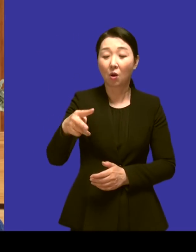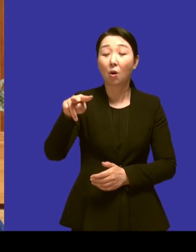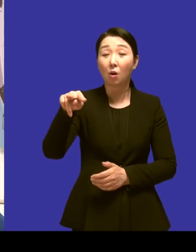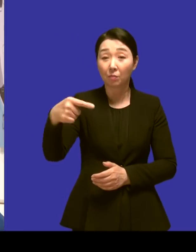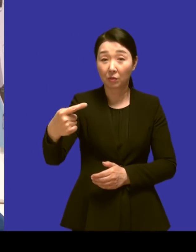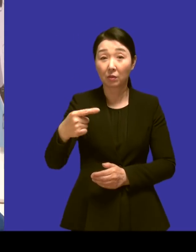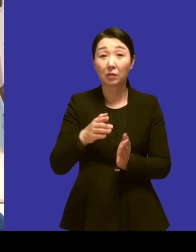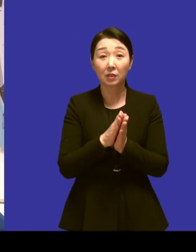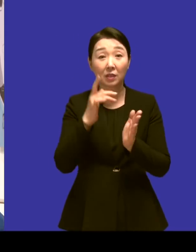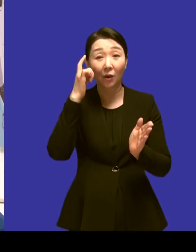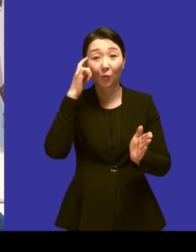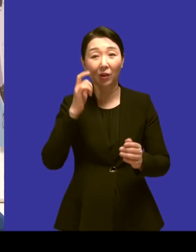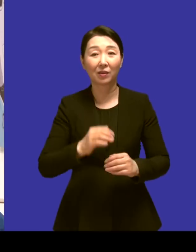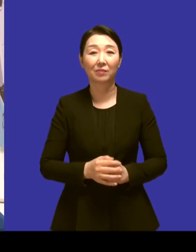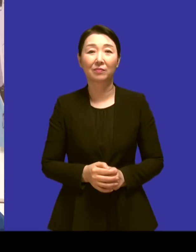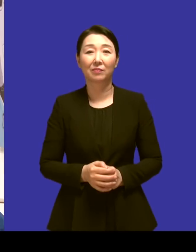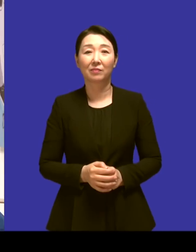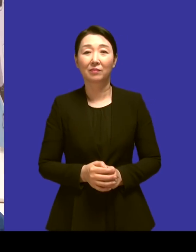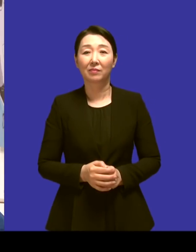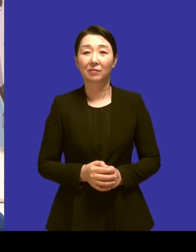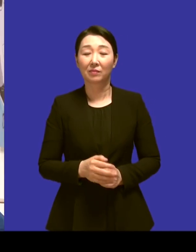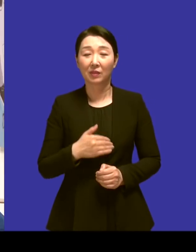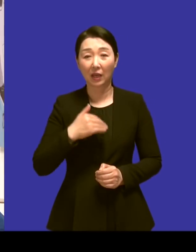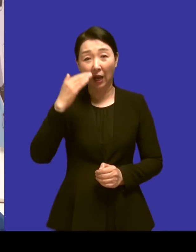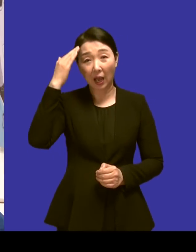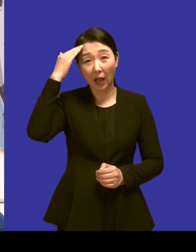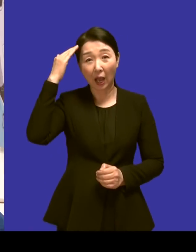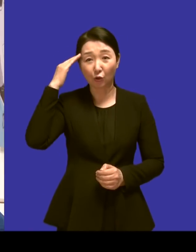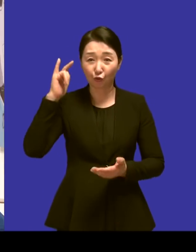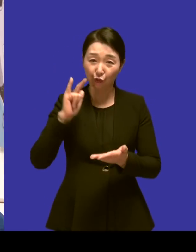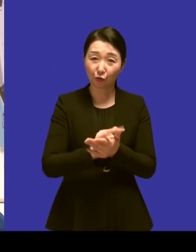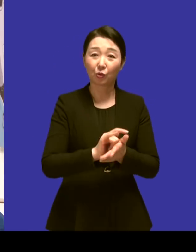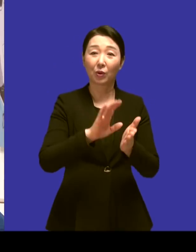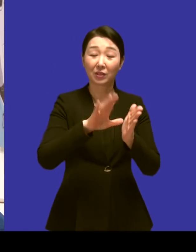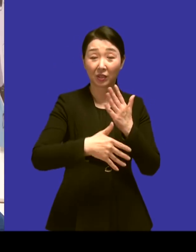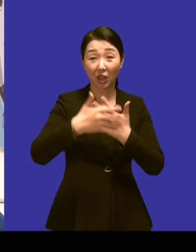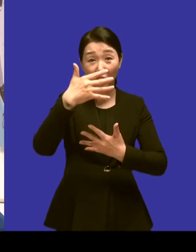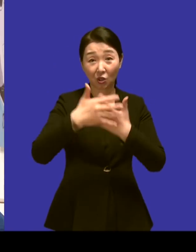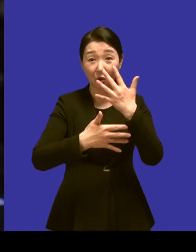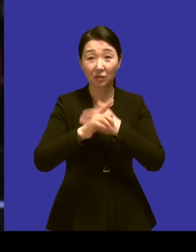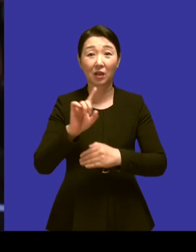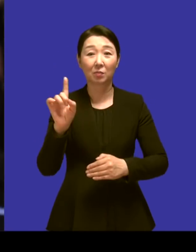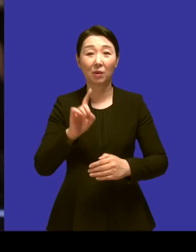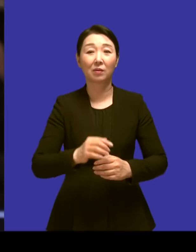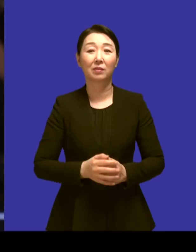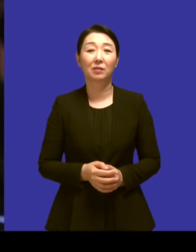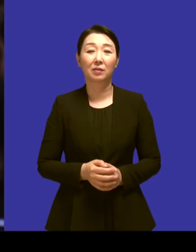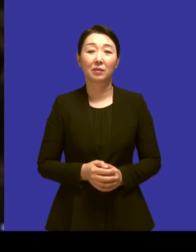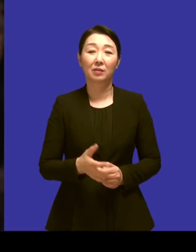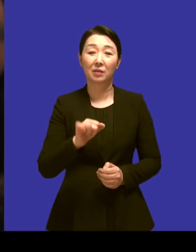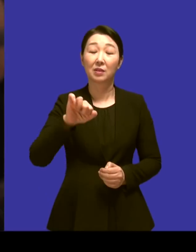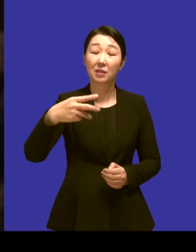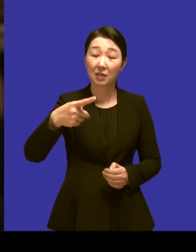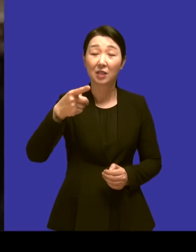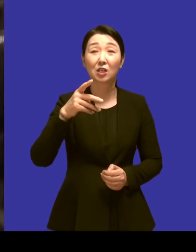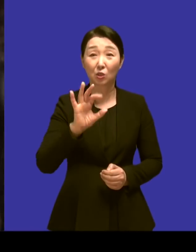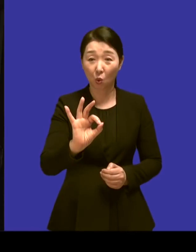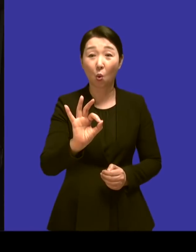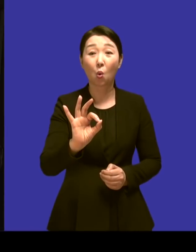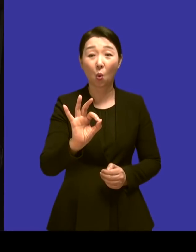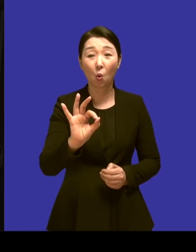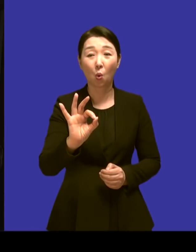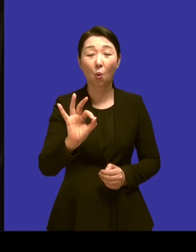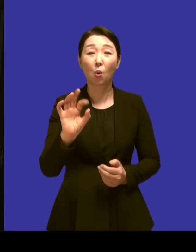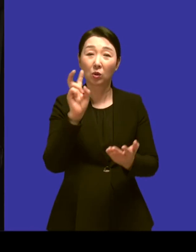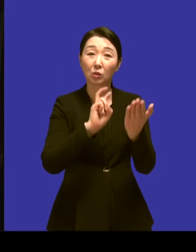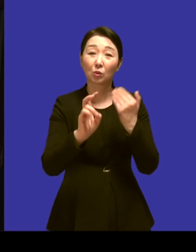있었나요? 제가 한국 들어왔을 때 딱 나왔던 영상이 예. 그 힐송의 자이언 어쿠스틱이라는